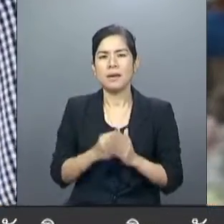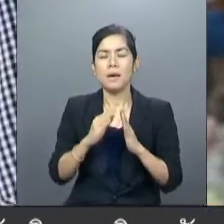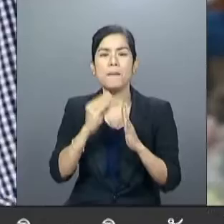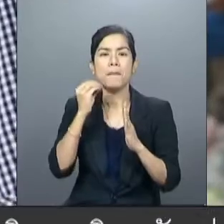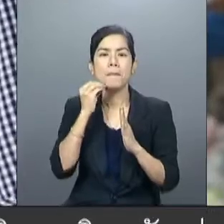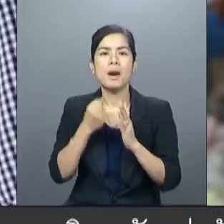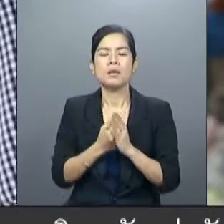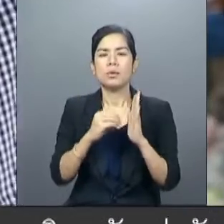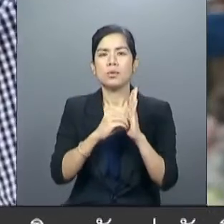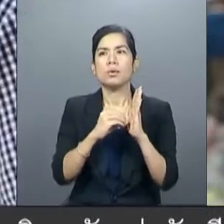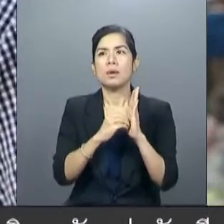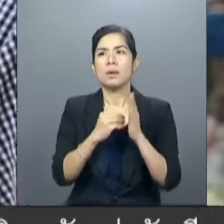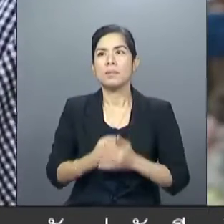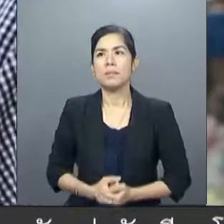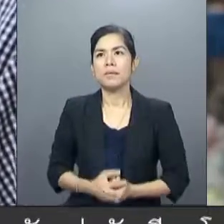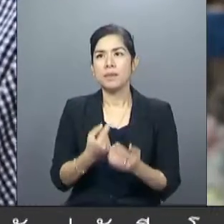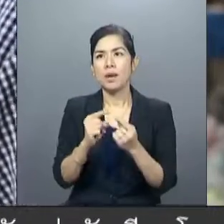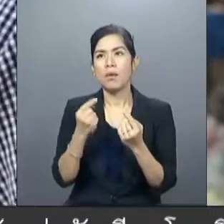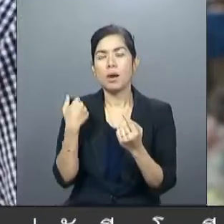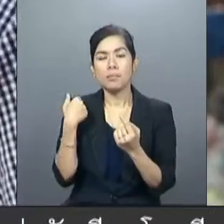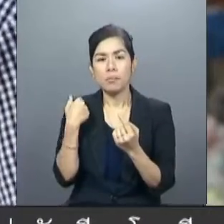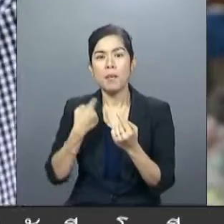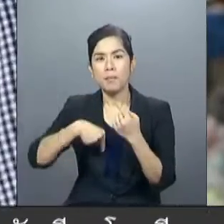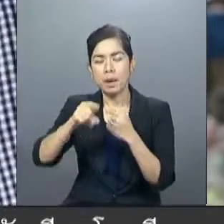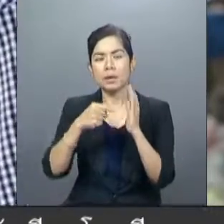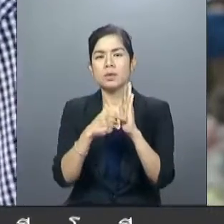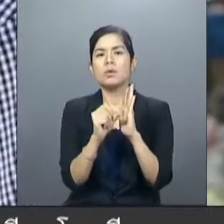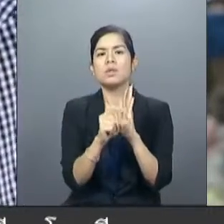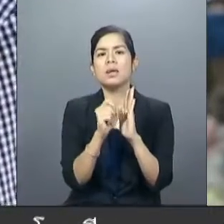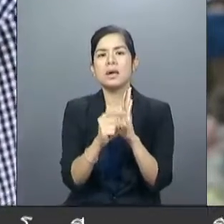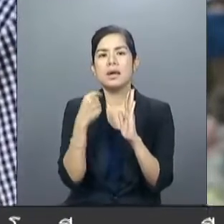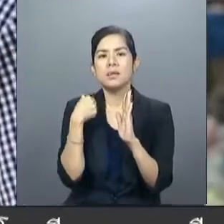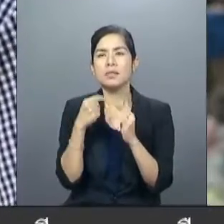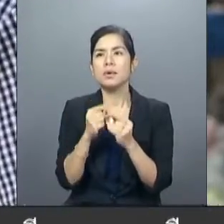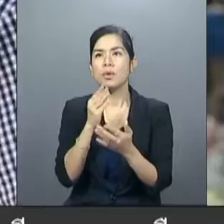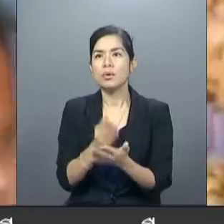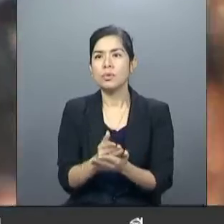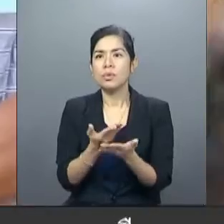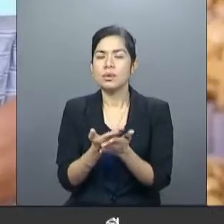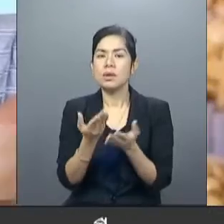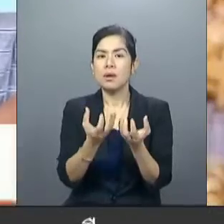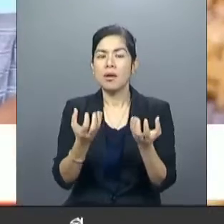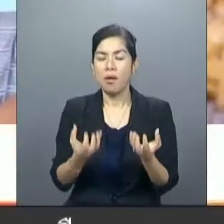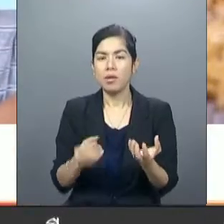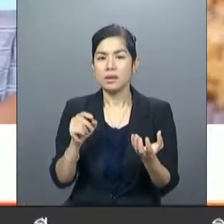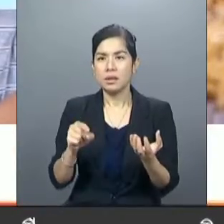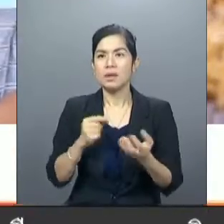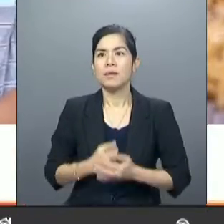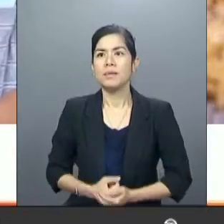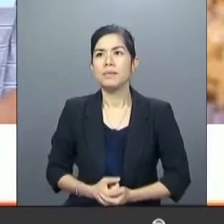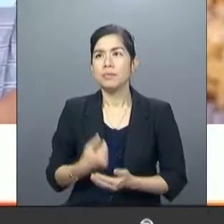ากกรุงเทพจ้ะแต่พอดีไปศรีสะเกษมาก็เลยแวะซื้อของตรงนี้นิดหน่อย แต่กลางดูหล